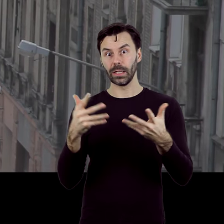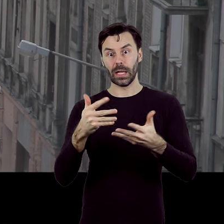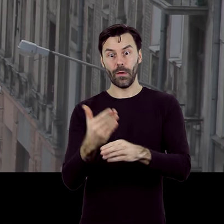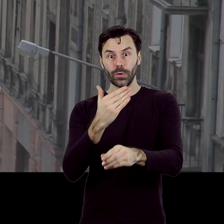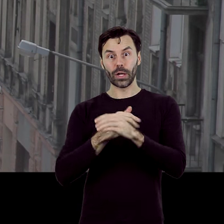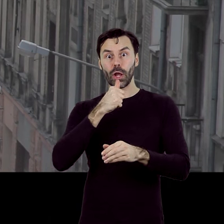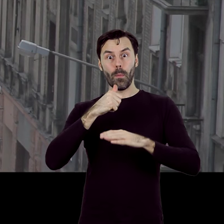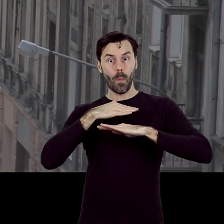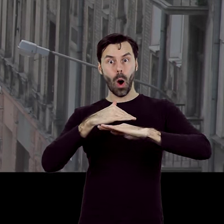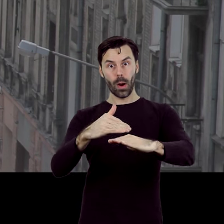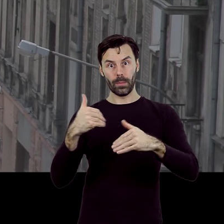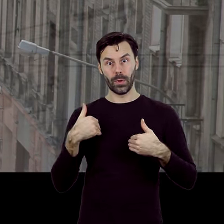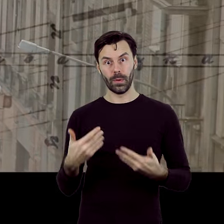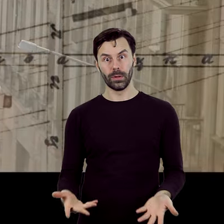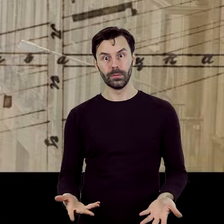polu.